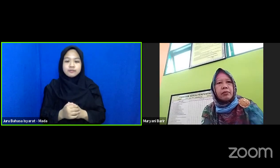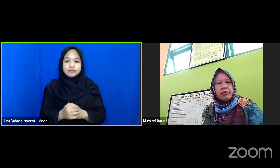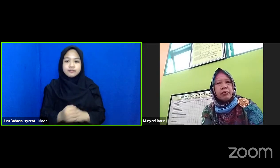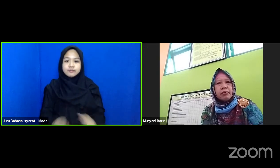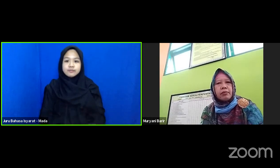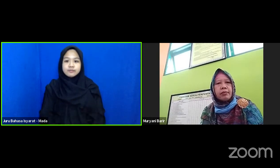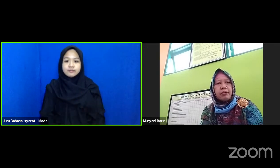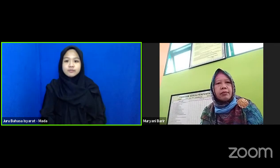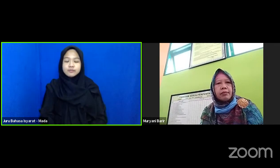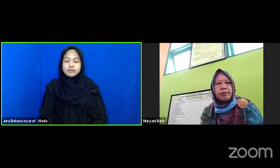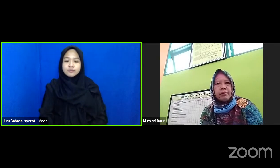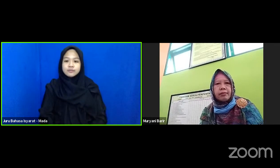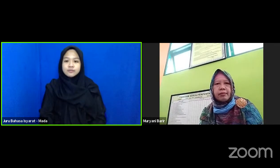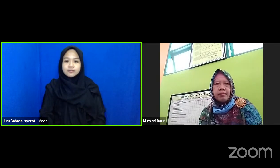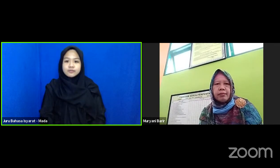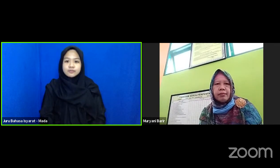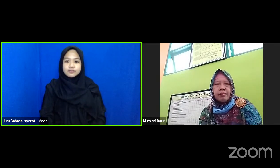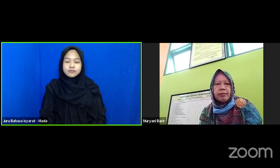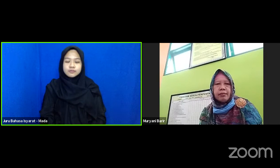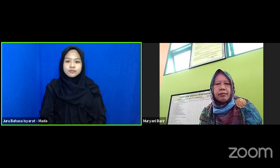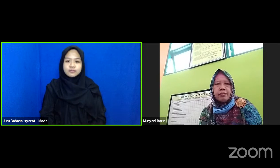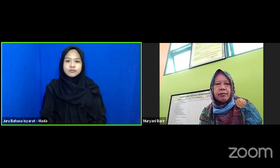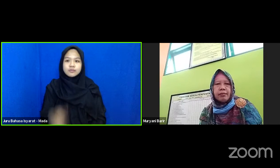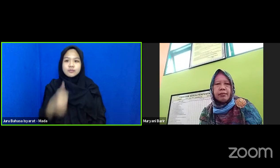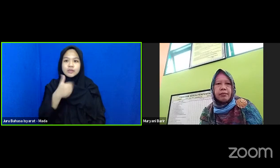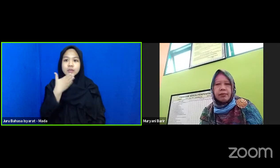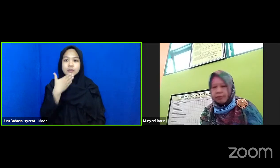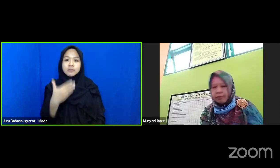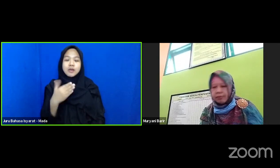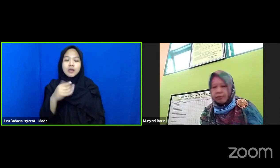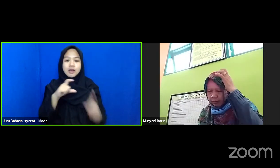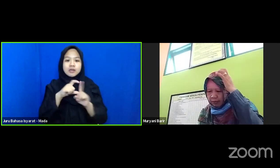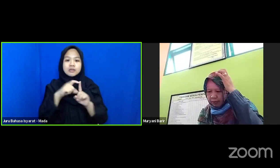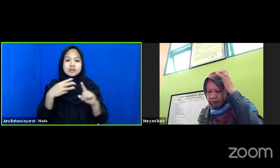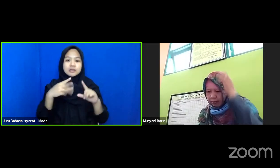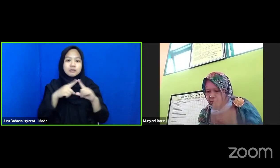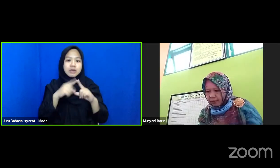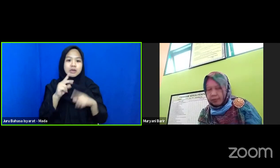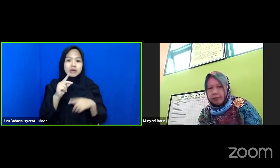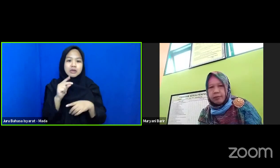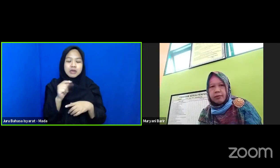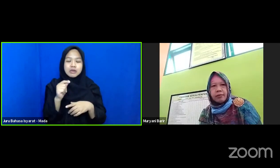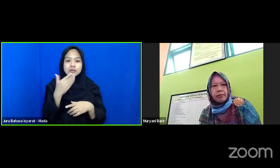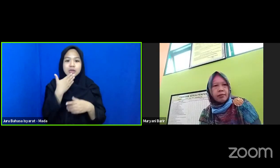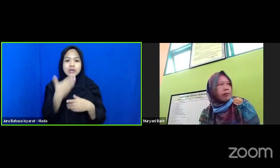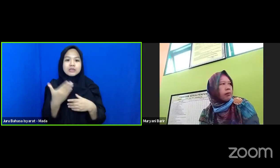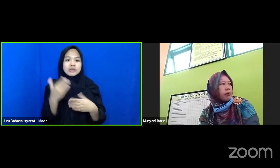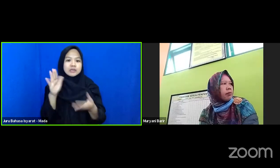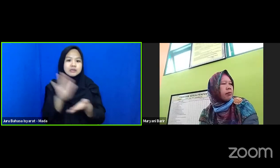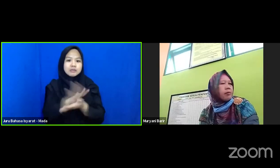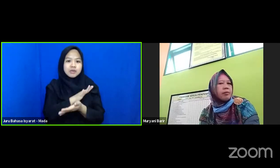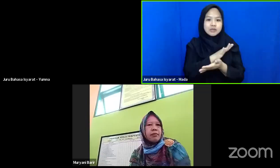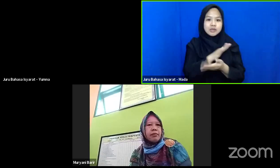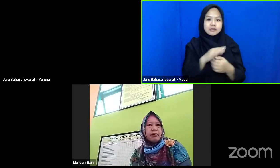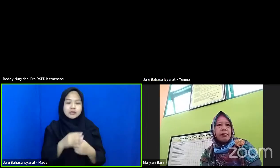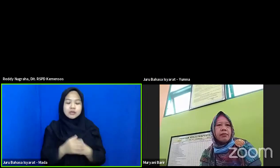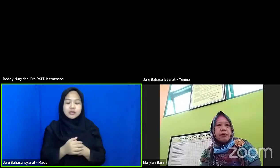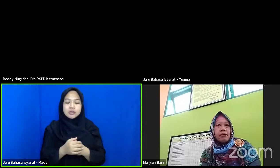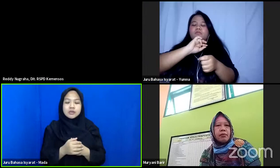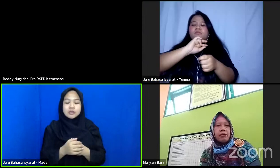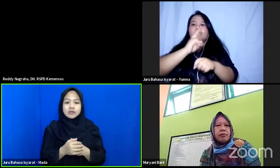Baik Terima kasih Mbak Dear Untuk Kesempatannya Jadi Teman-teman